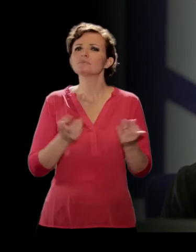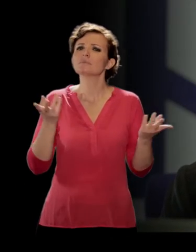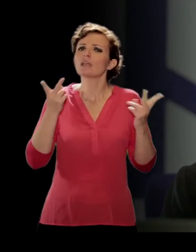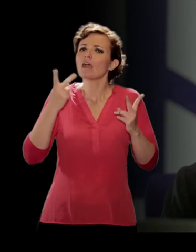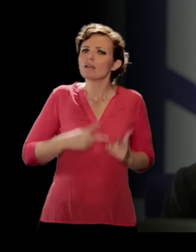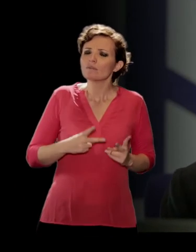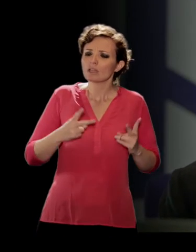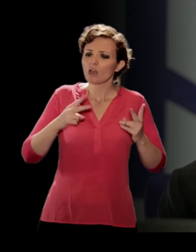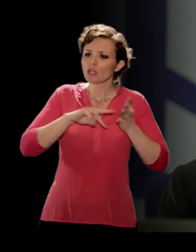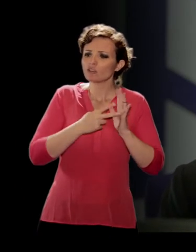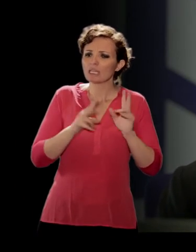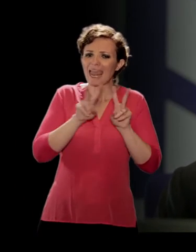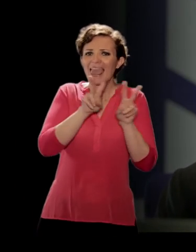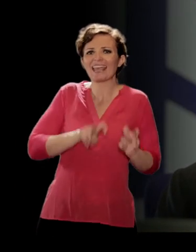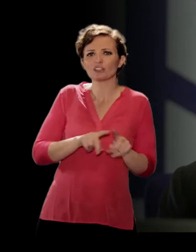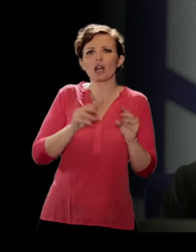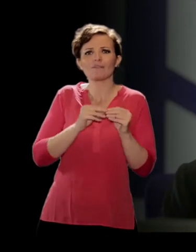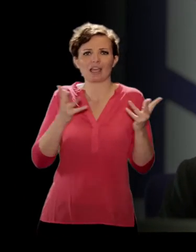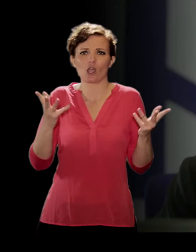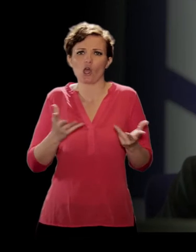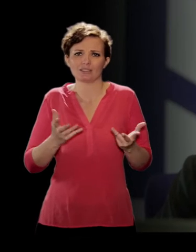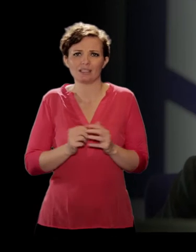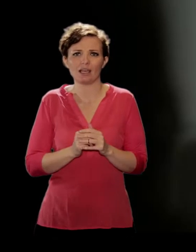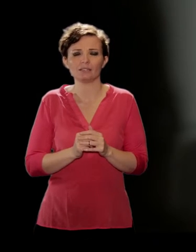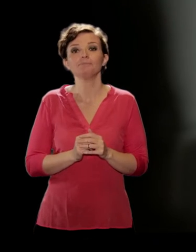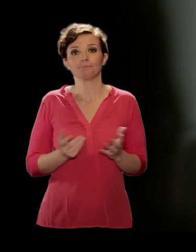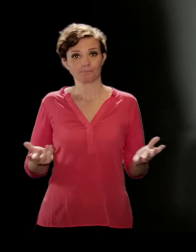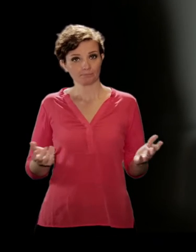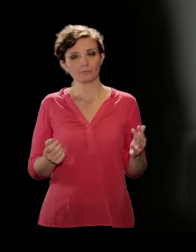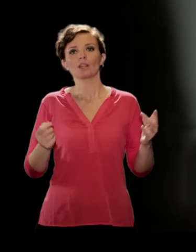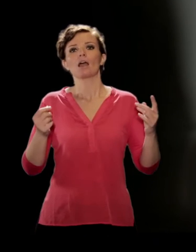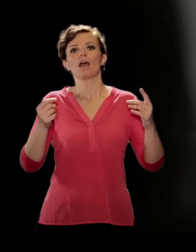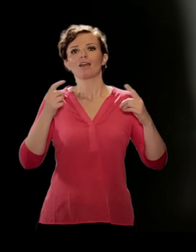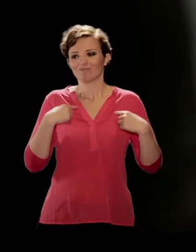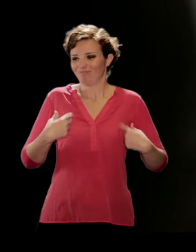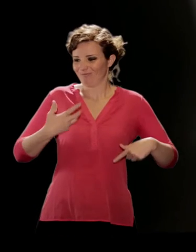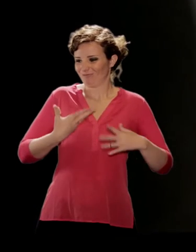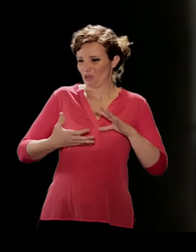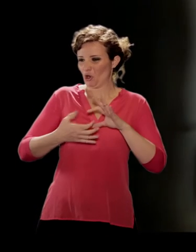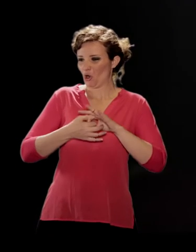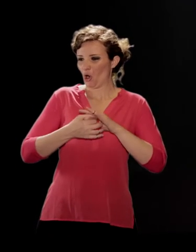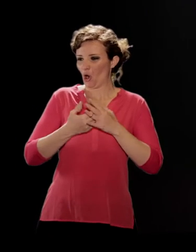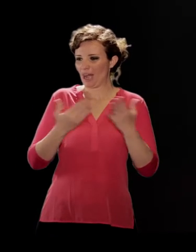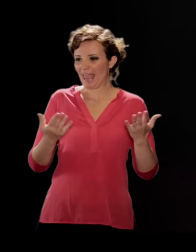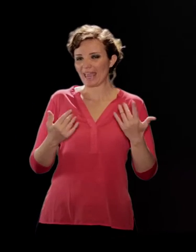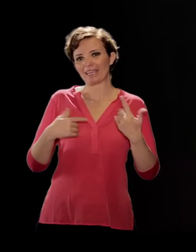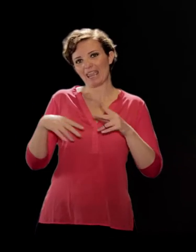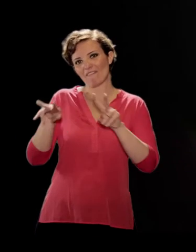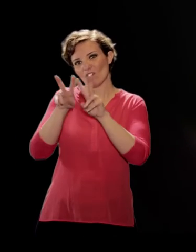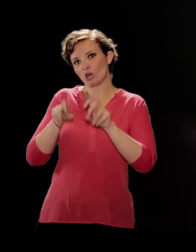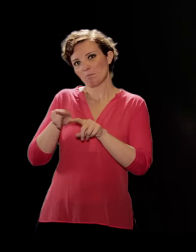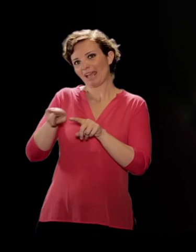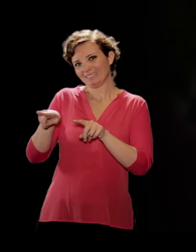occupa un ingegnere elettronico? Ecco, insieme ai nostri amici e colleghi di Computer Science e